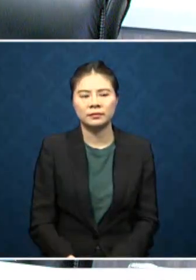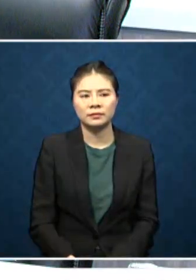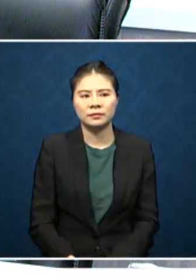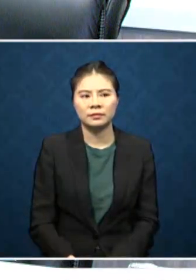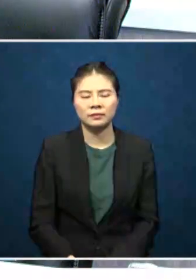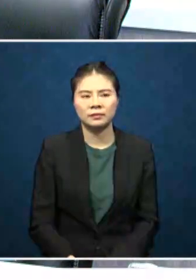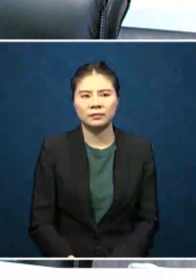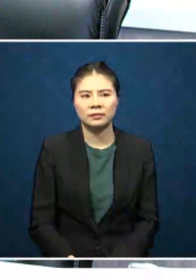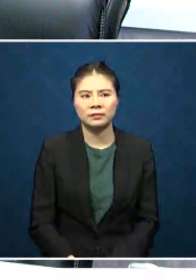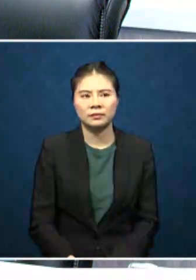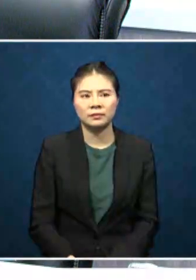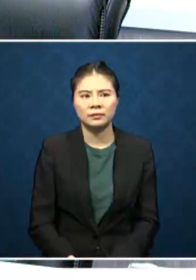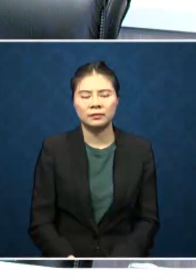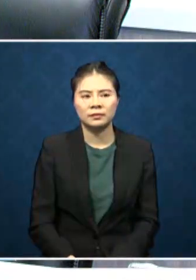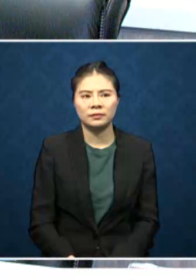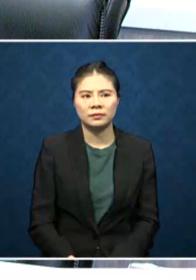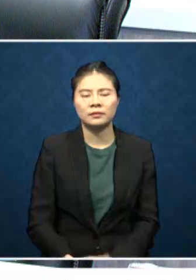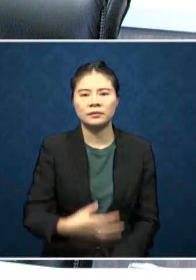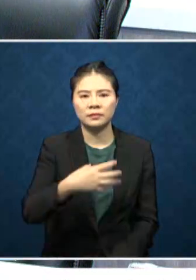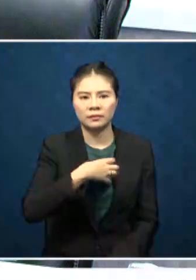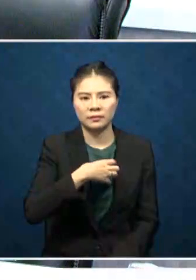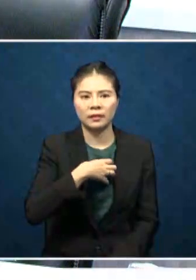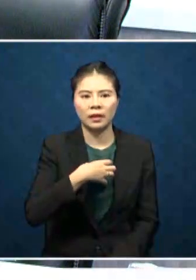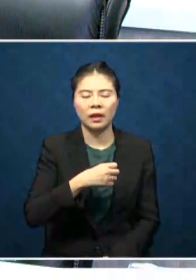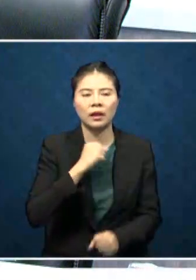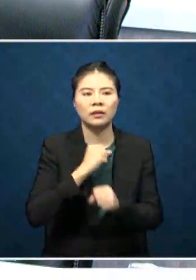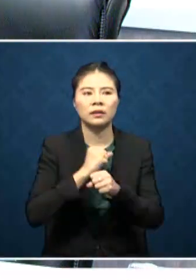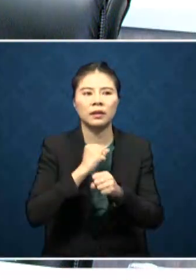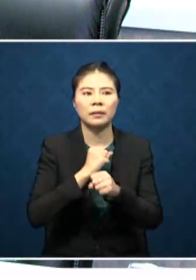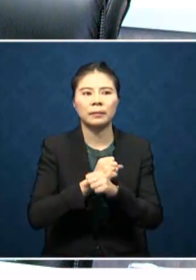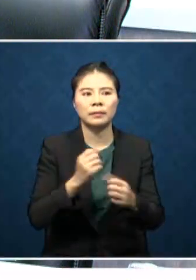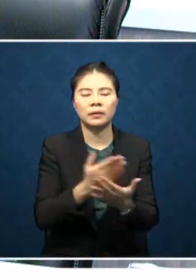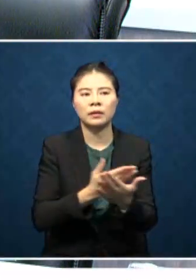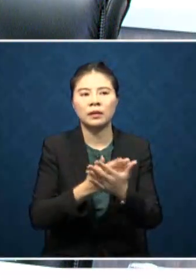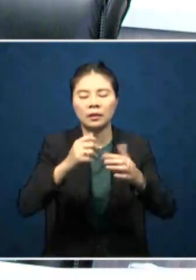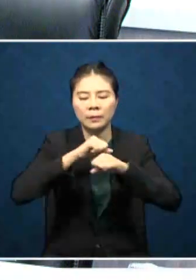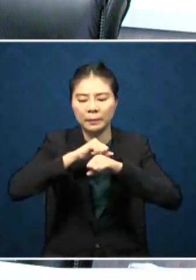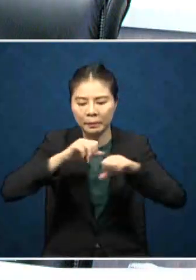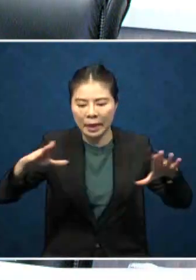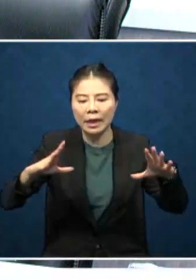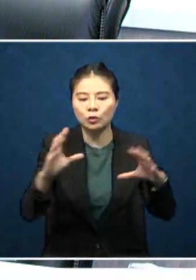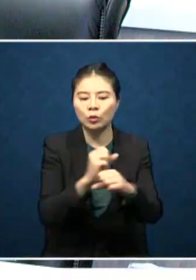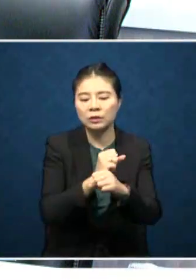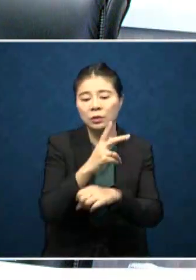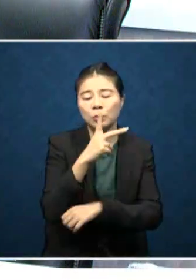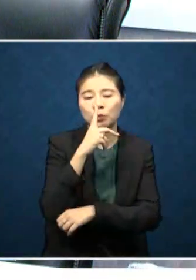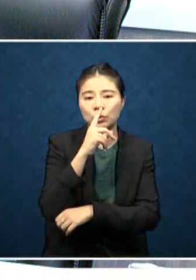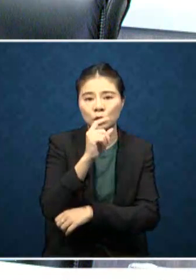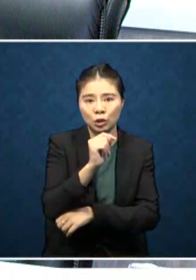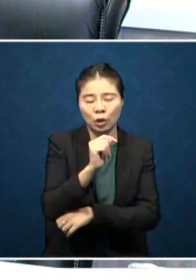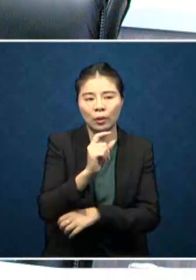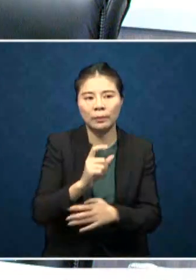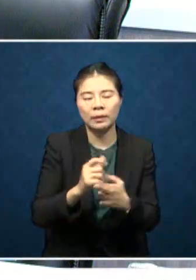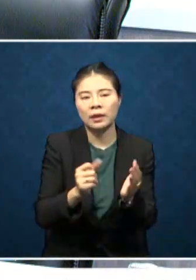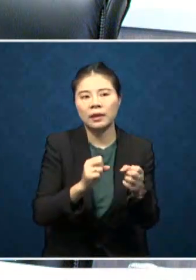ครับกระผมใคร่ขอให้มีการพิจารณาเพื่อเผยแพร่สรุปคำตอบเหล่านี้ให้ส